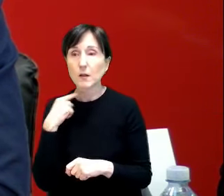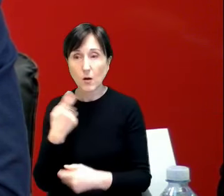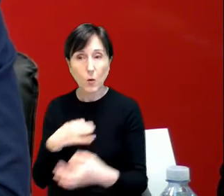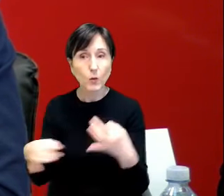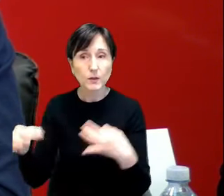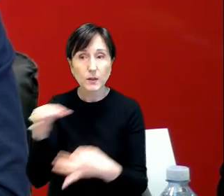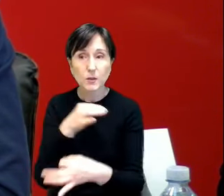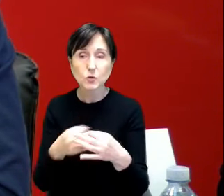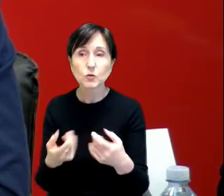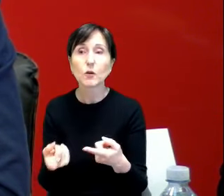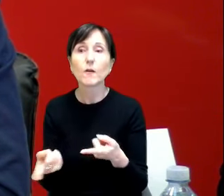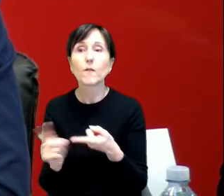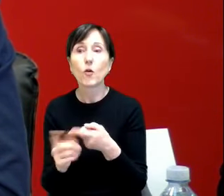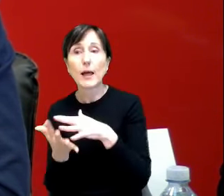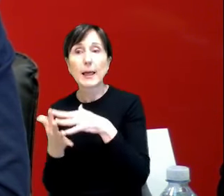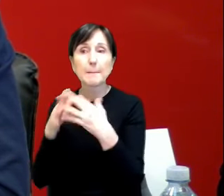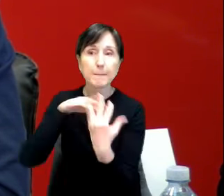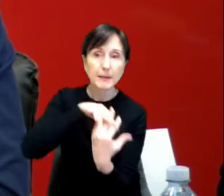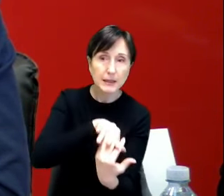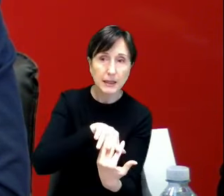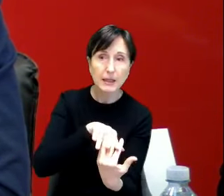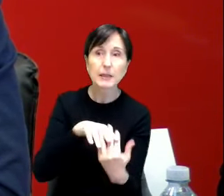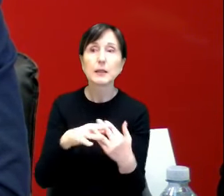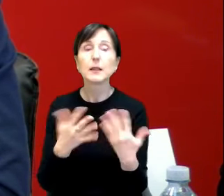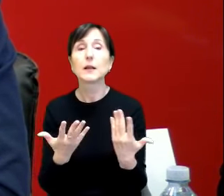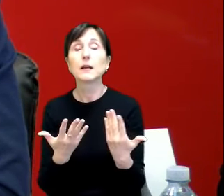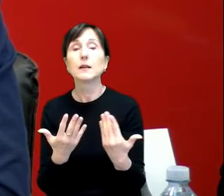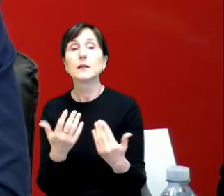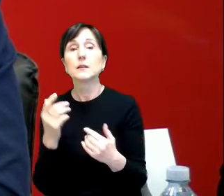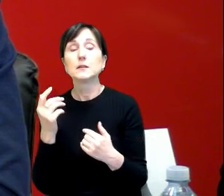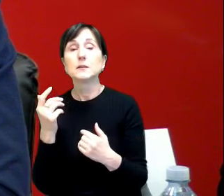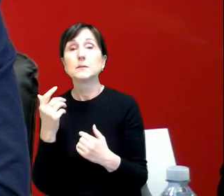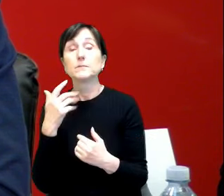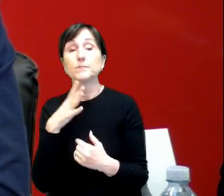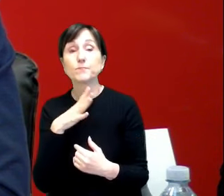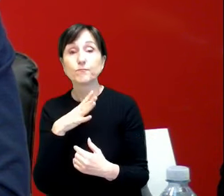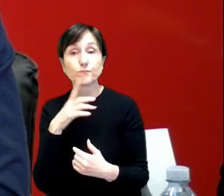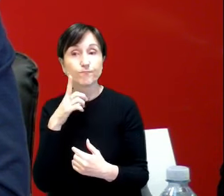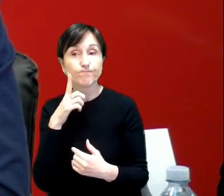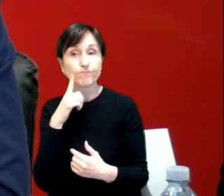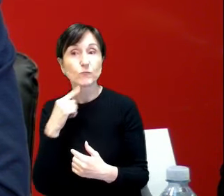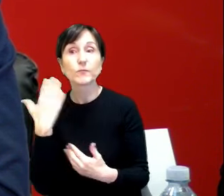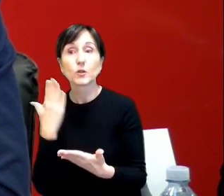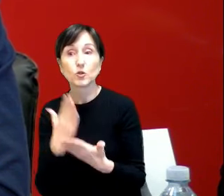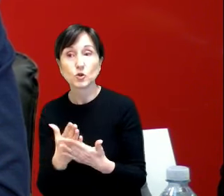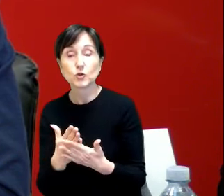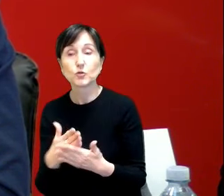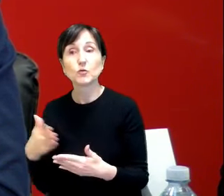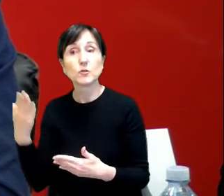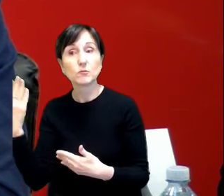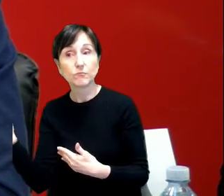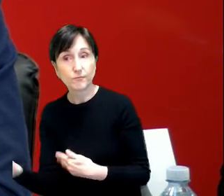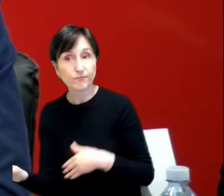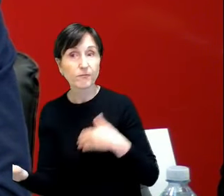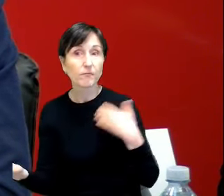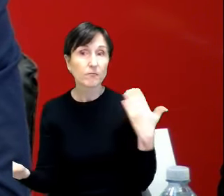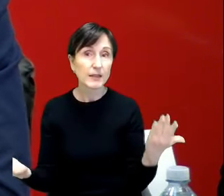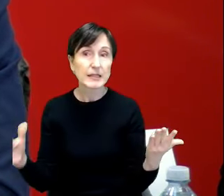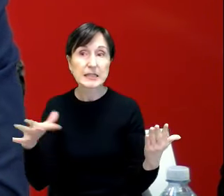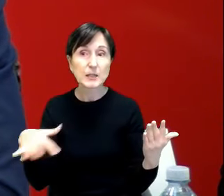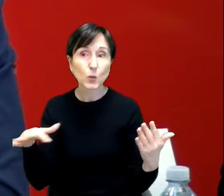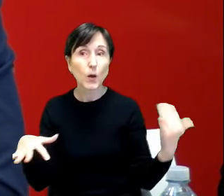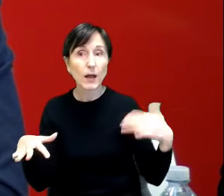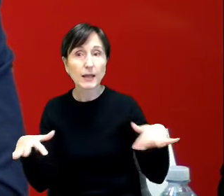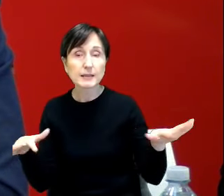imtynininkais išsiaiškino buvo noriu pasakyti ir iš vienos ir iš kitos pusės spręstinų